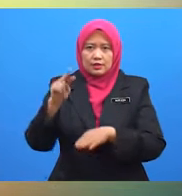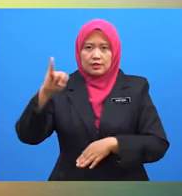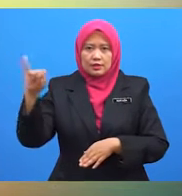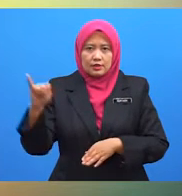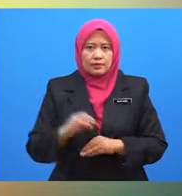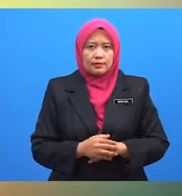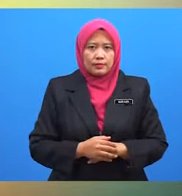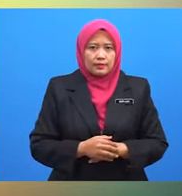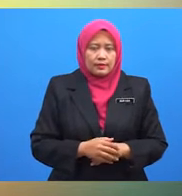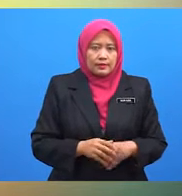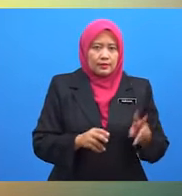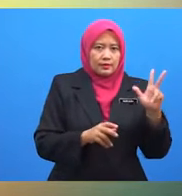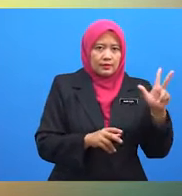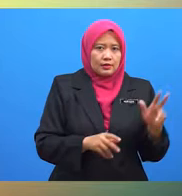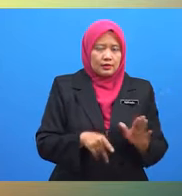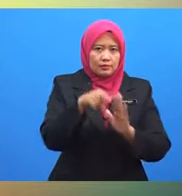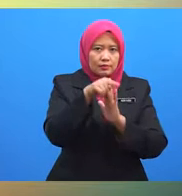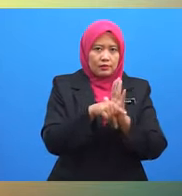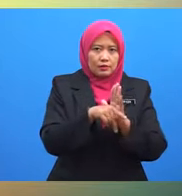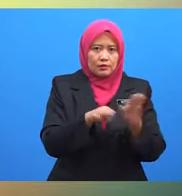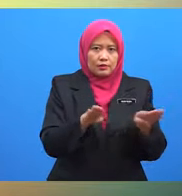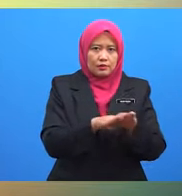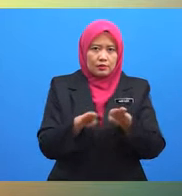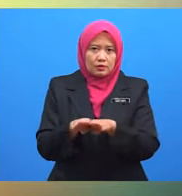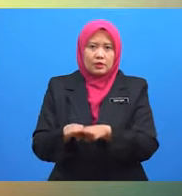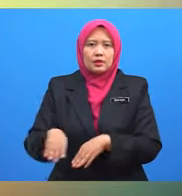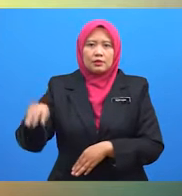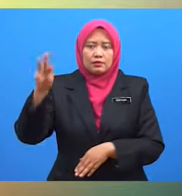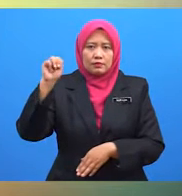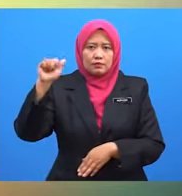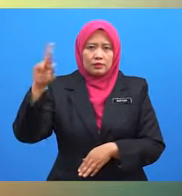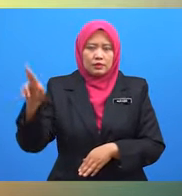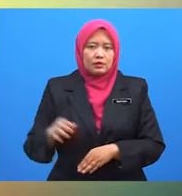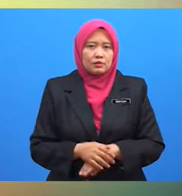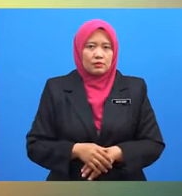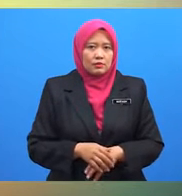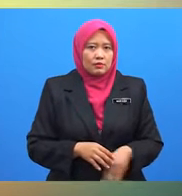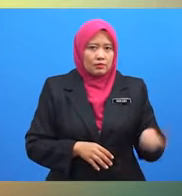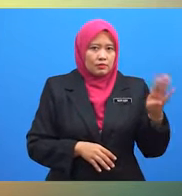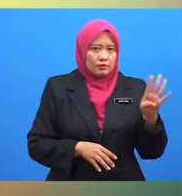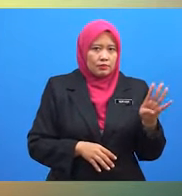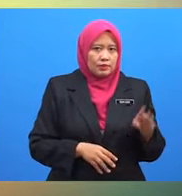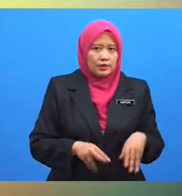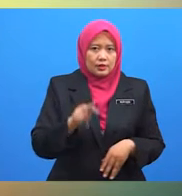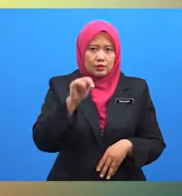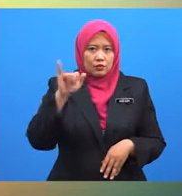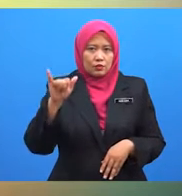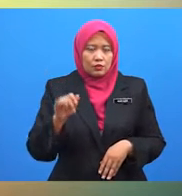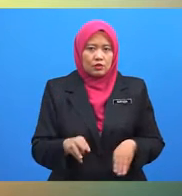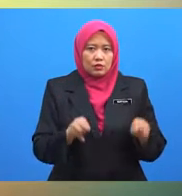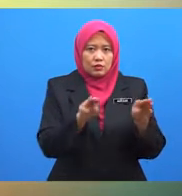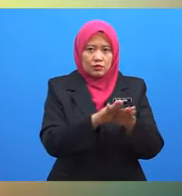Nya muncul sebagai n sahaja. Jawapan A. 1 dan 2.